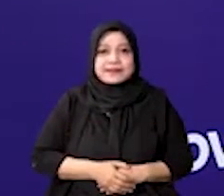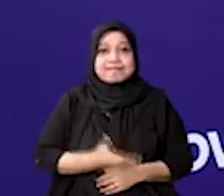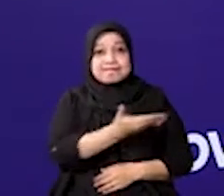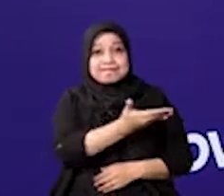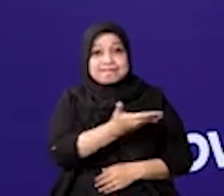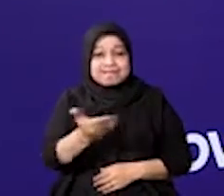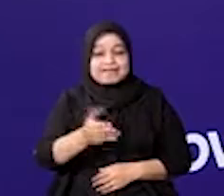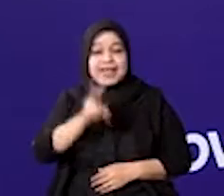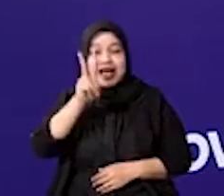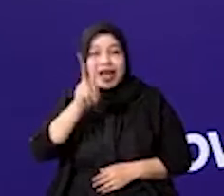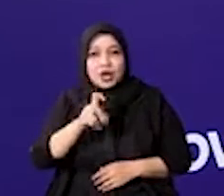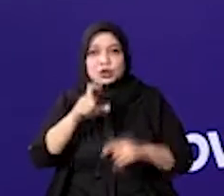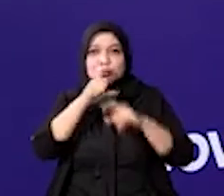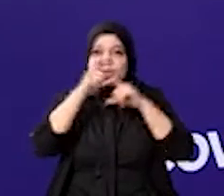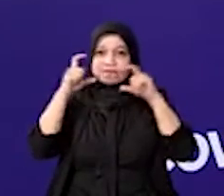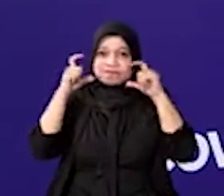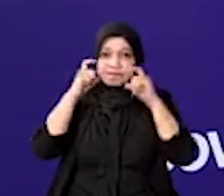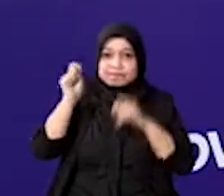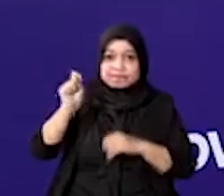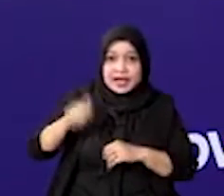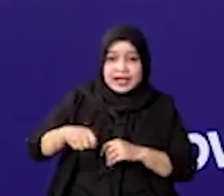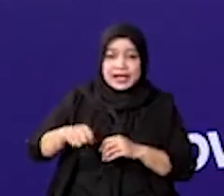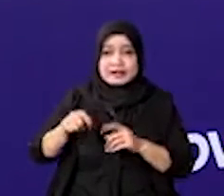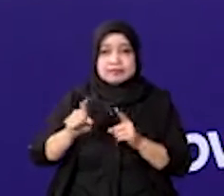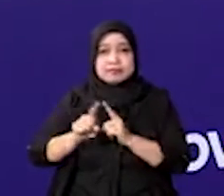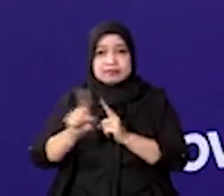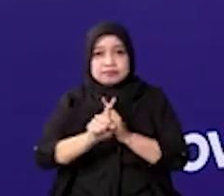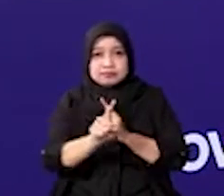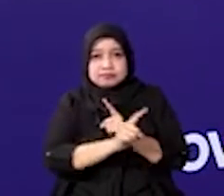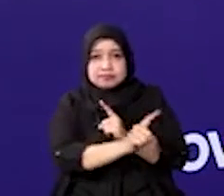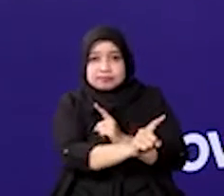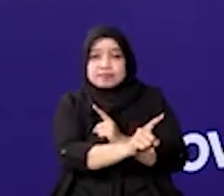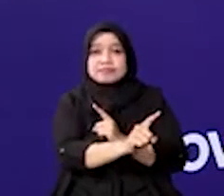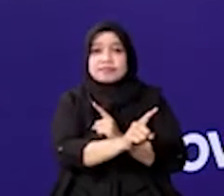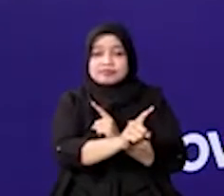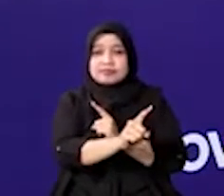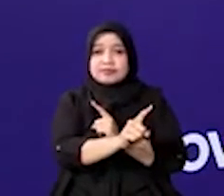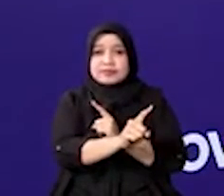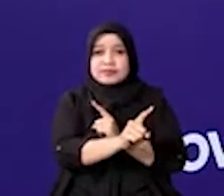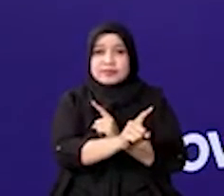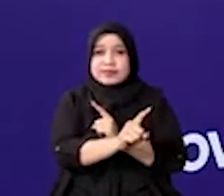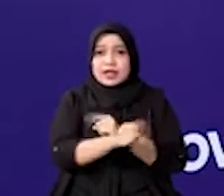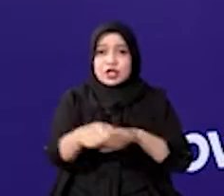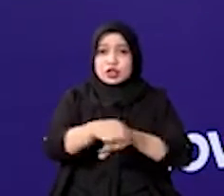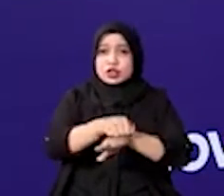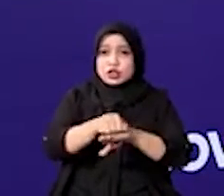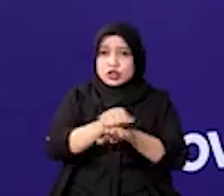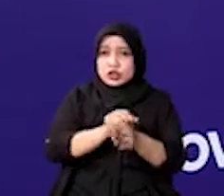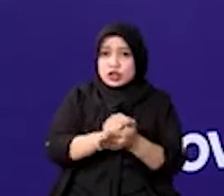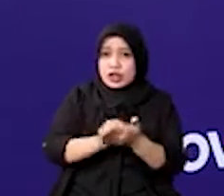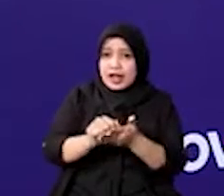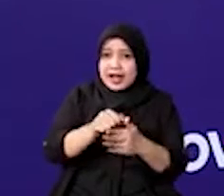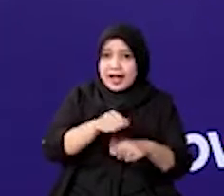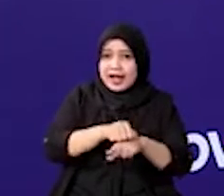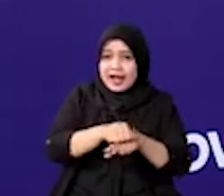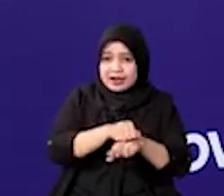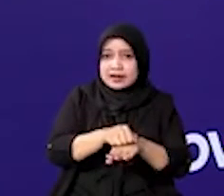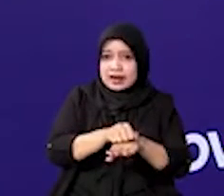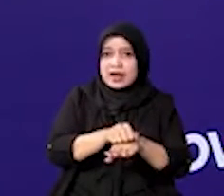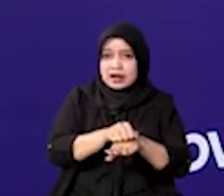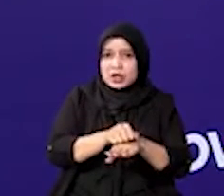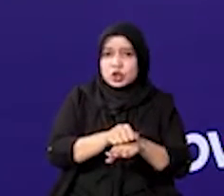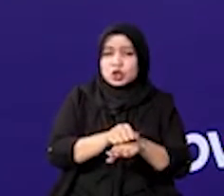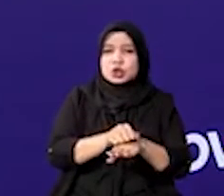patuh untuk memakai masker menjaga jarak dan juga menghindari kerumunan serta mencuci tangan itu belum sebanding dengan